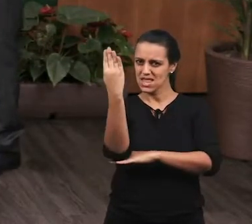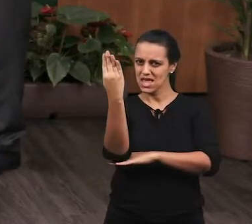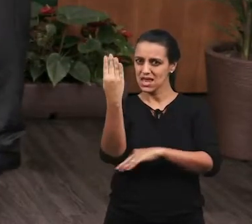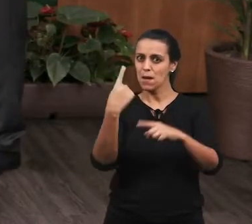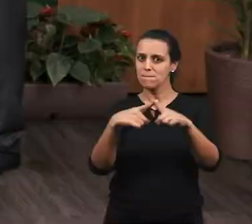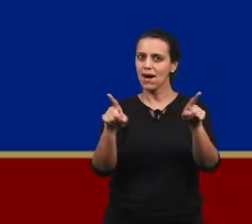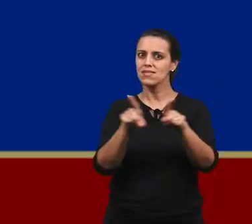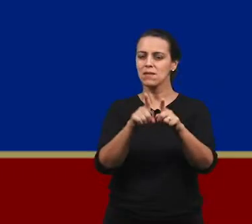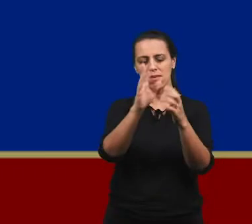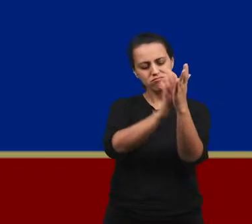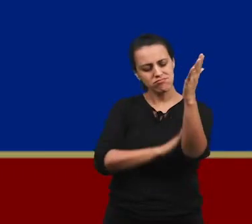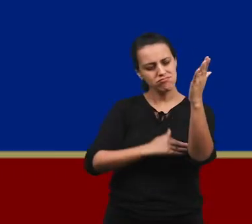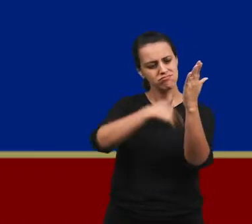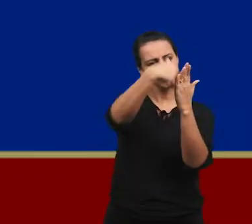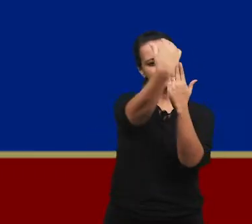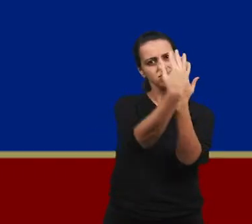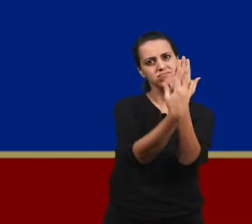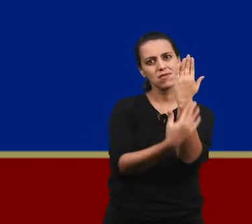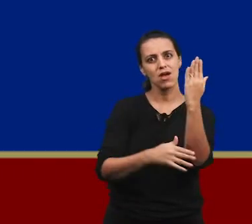по сверху был